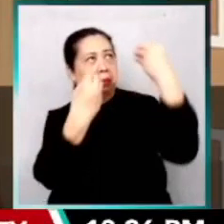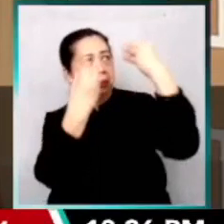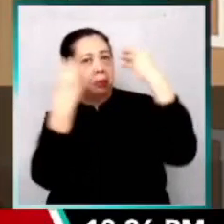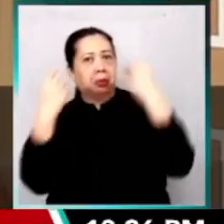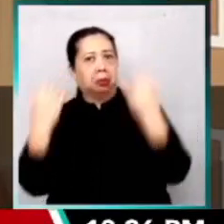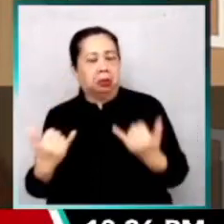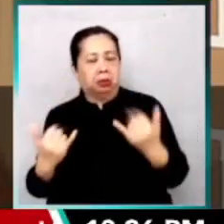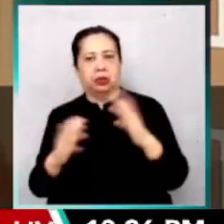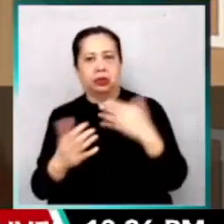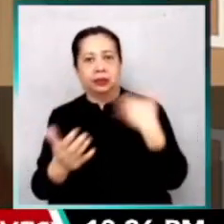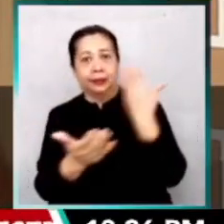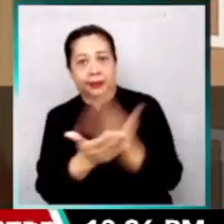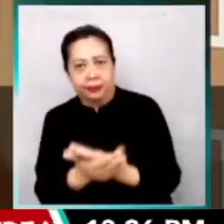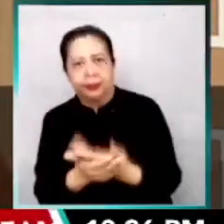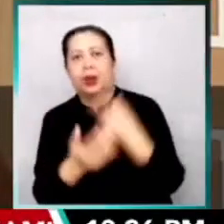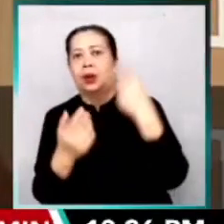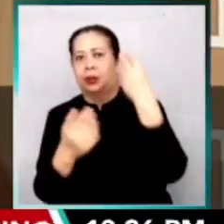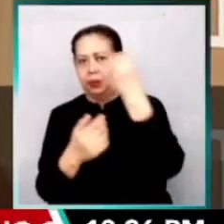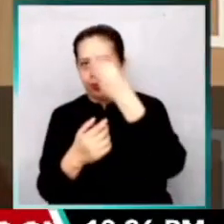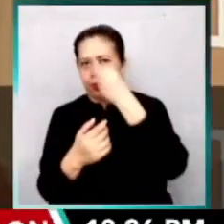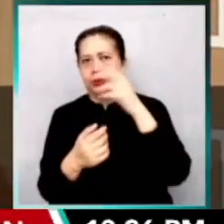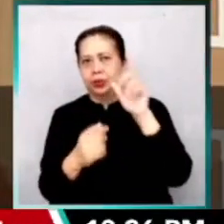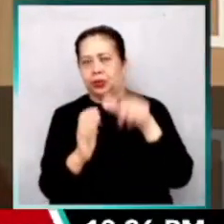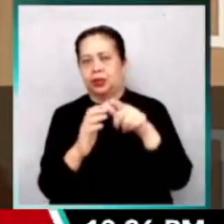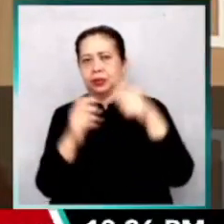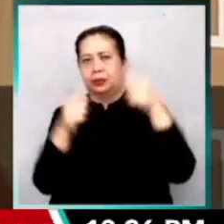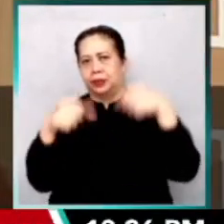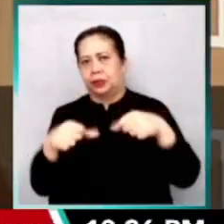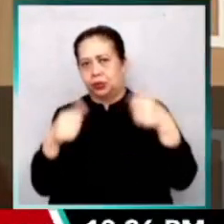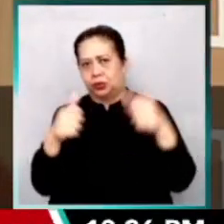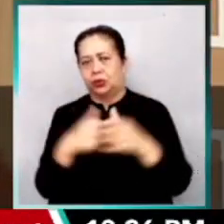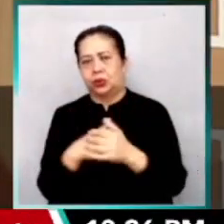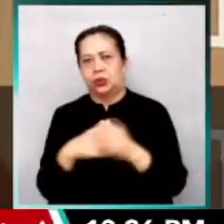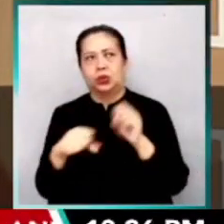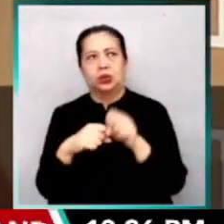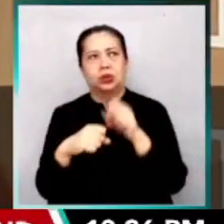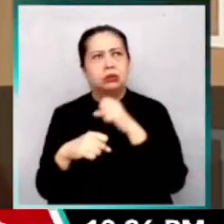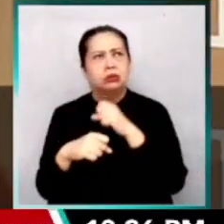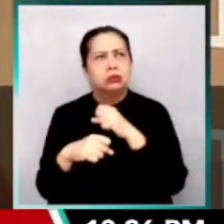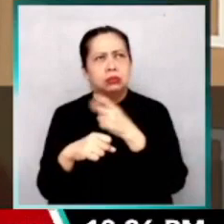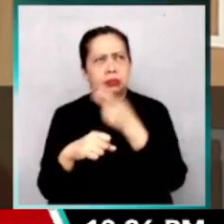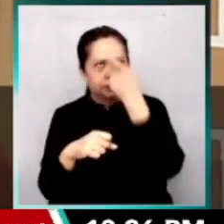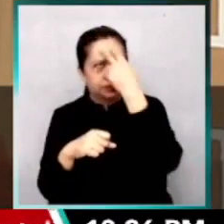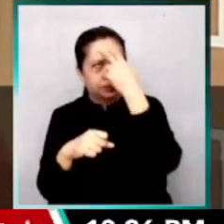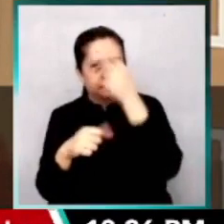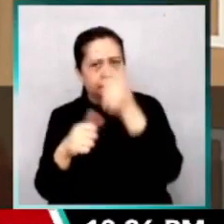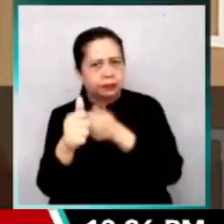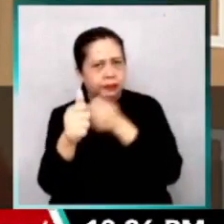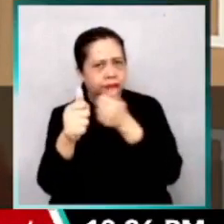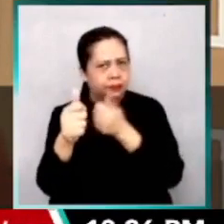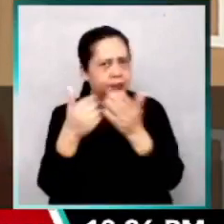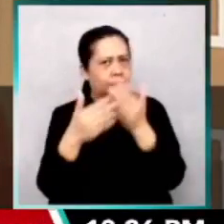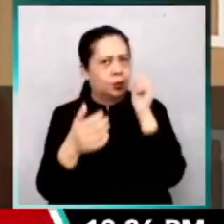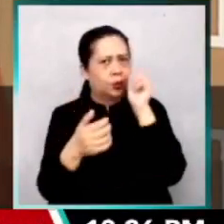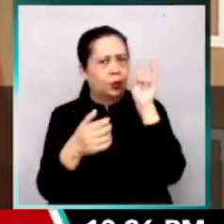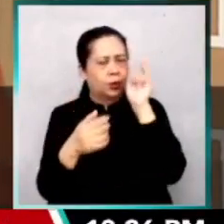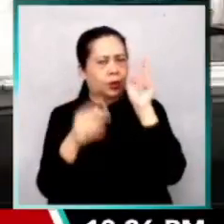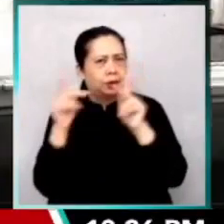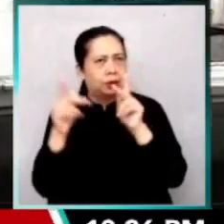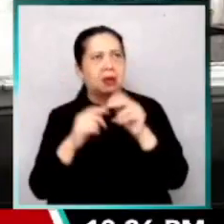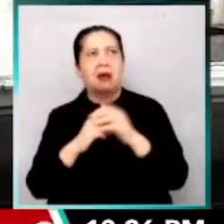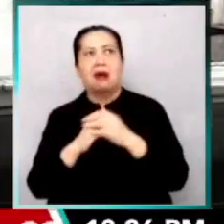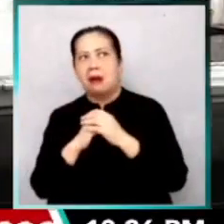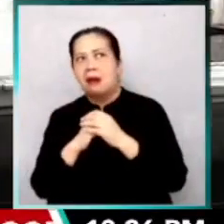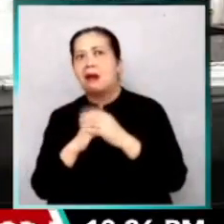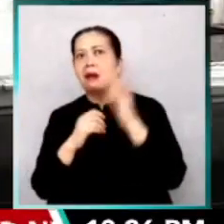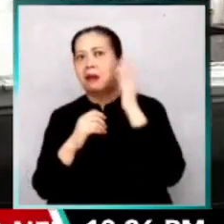kami nagpo-post ng aming bakasyon para hindi naman maging aware yung mga masasamang loob.